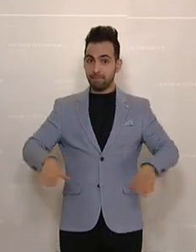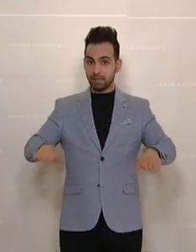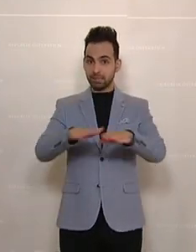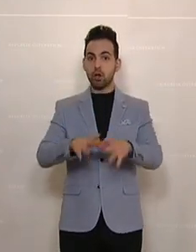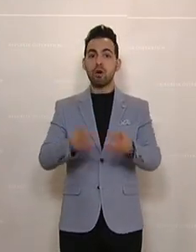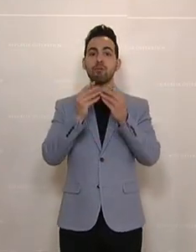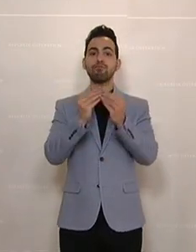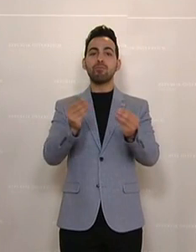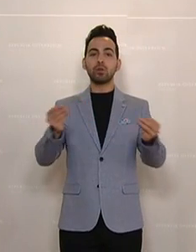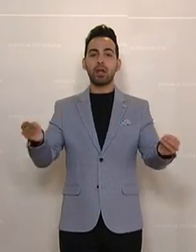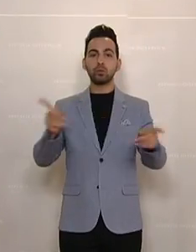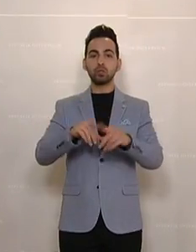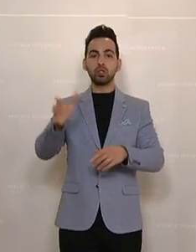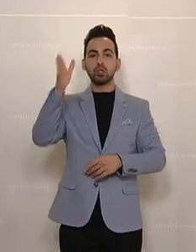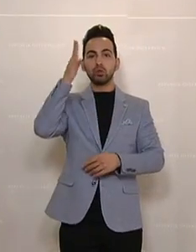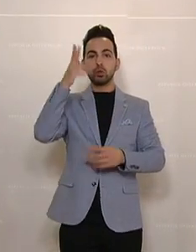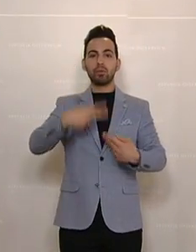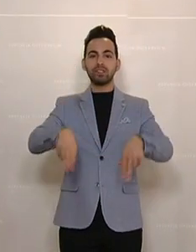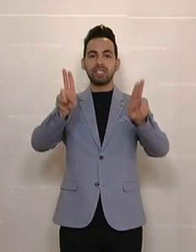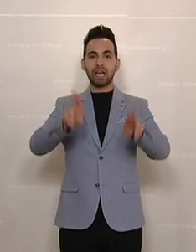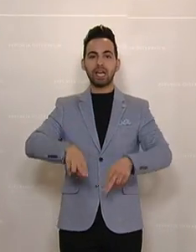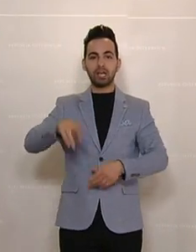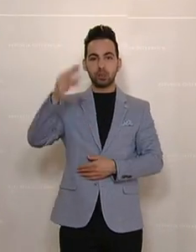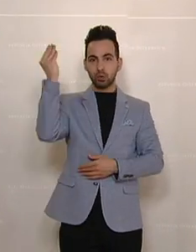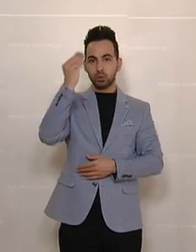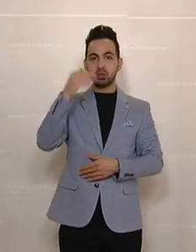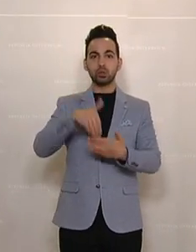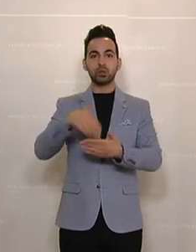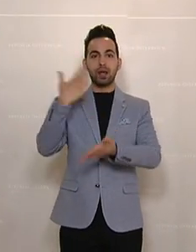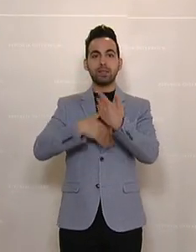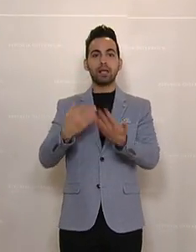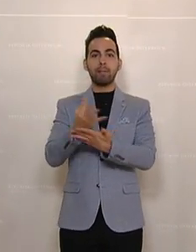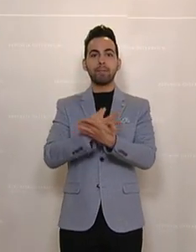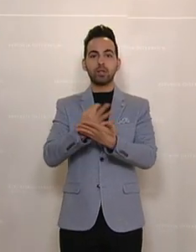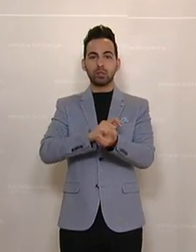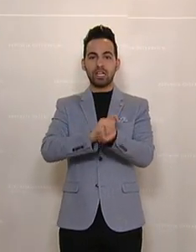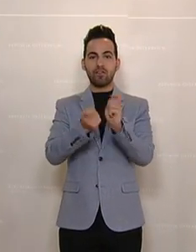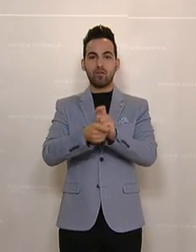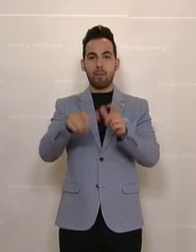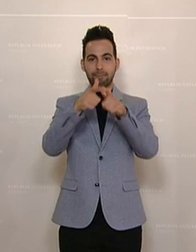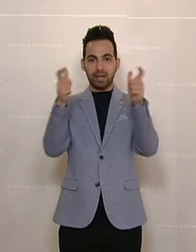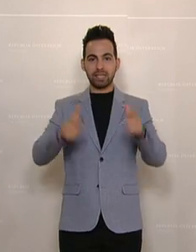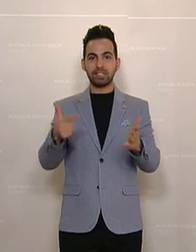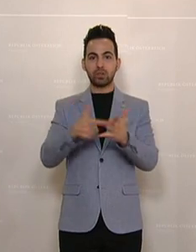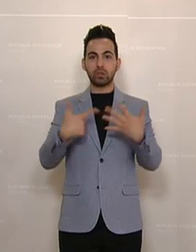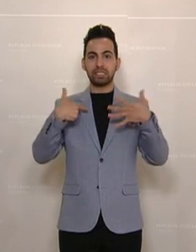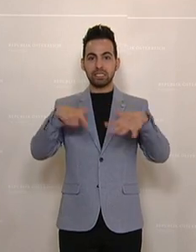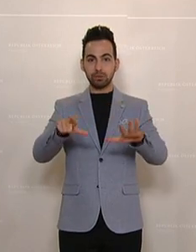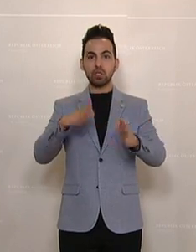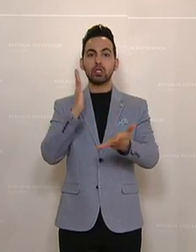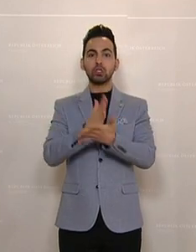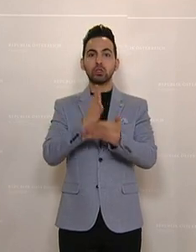den Grundstein zu moderner und zukunftsgerechten Schule habe ich ja mit dem Bildungsreformpaket 2017 setzen dürfen, nämlich